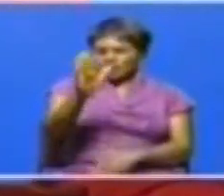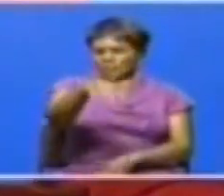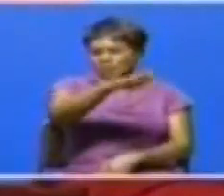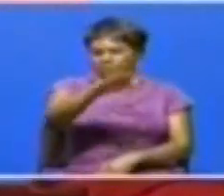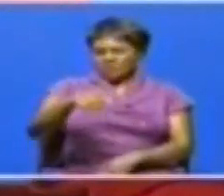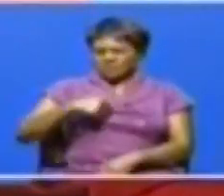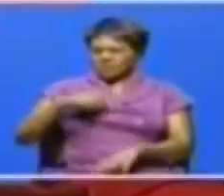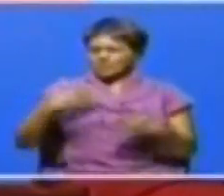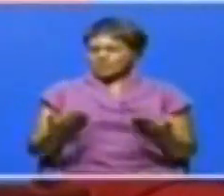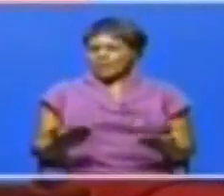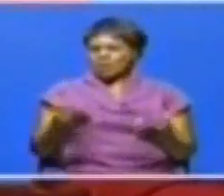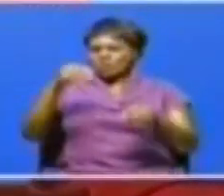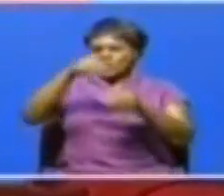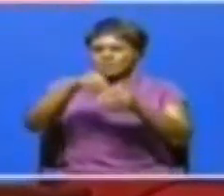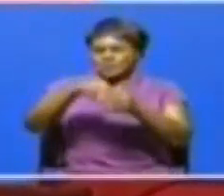huo hisia ziko